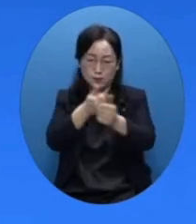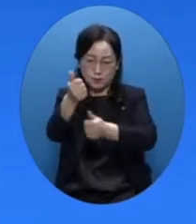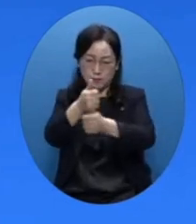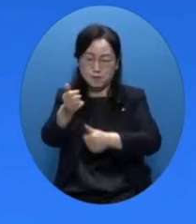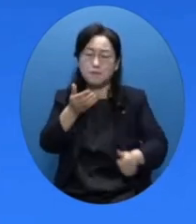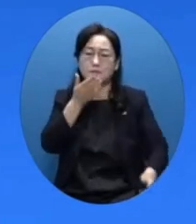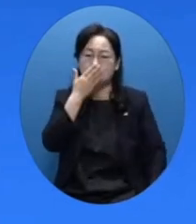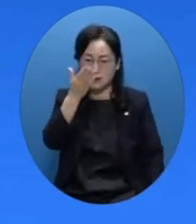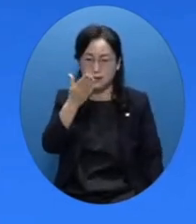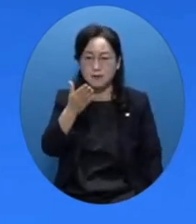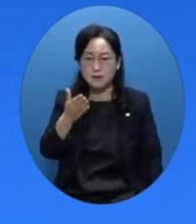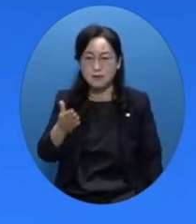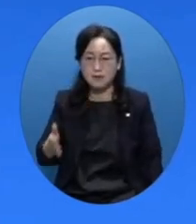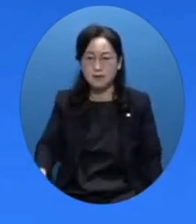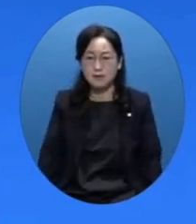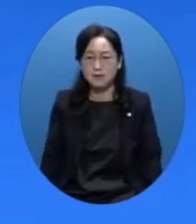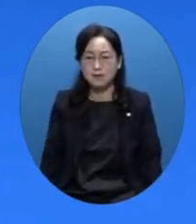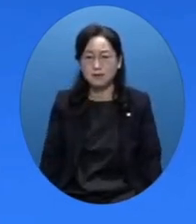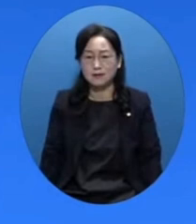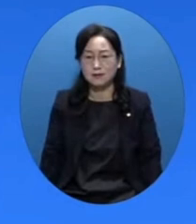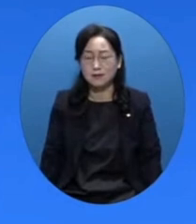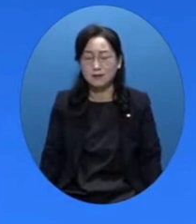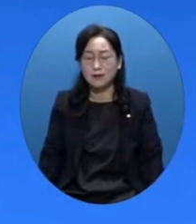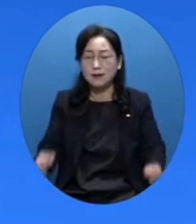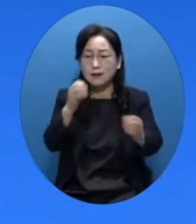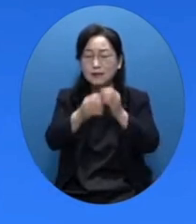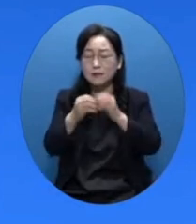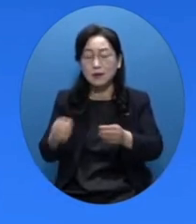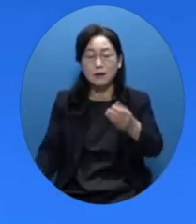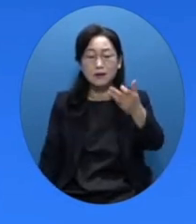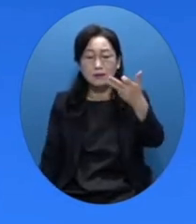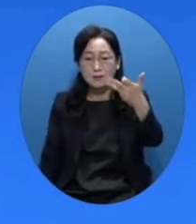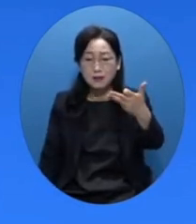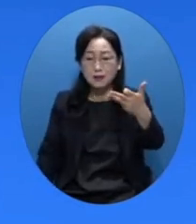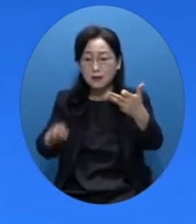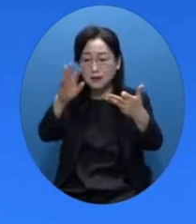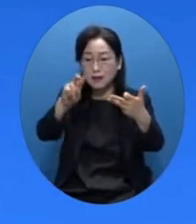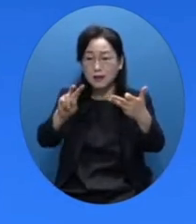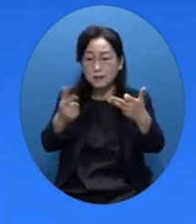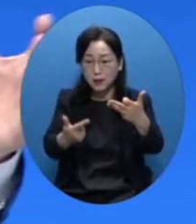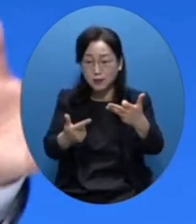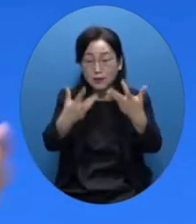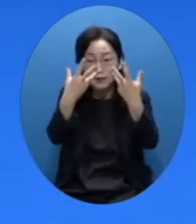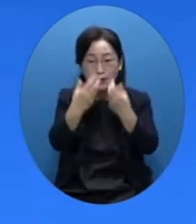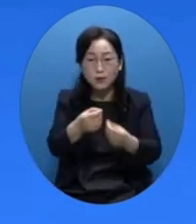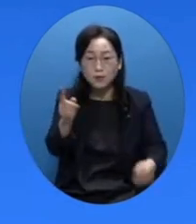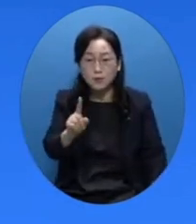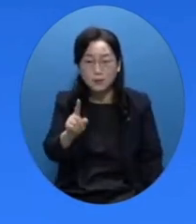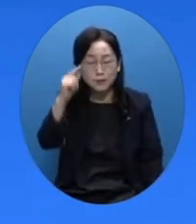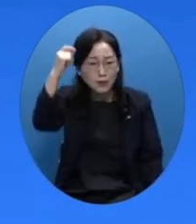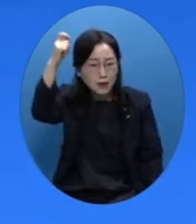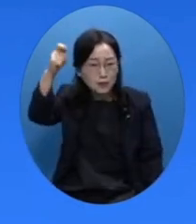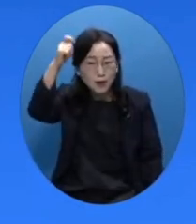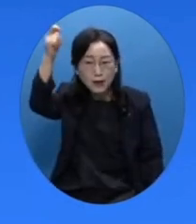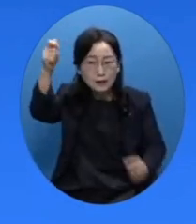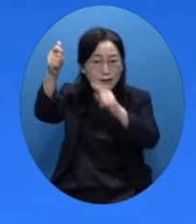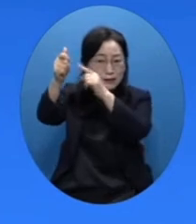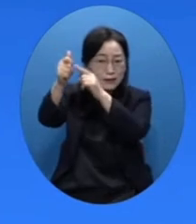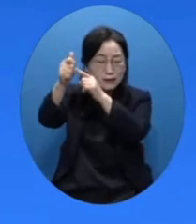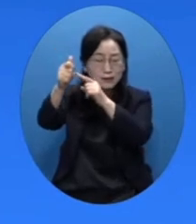살아갈 수가 있는 것입니다 시편 18편 은 다시 하나님께서 모든